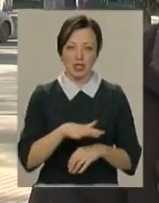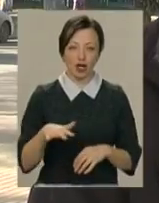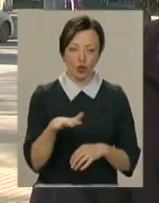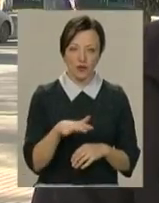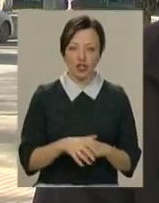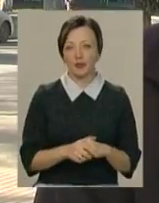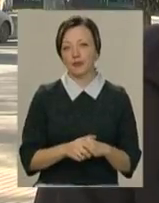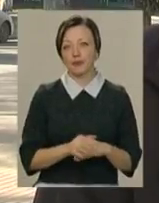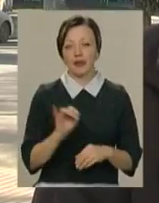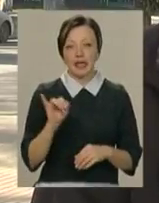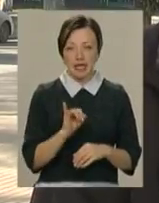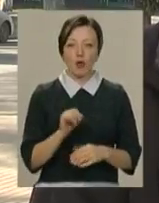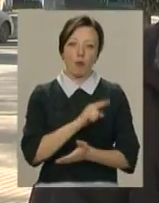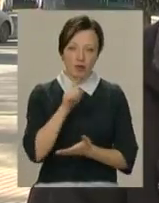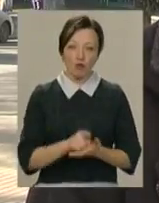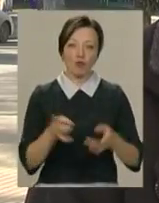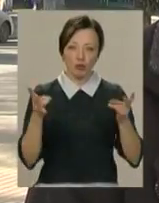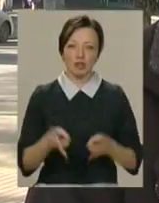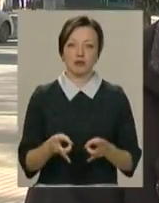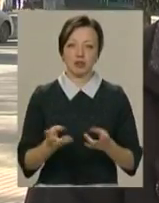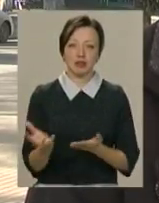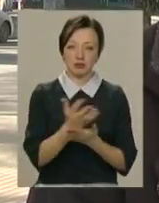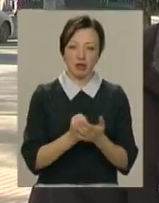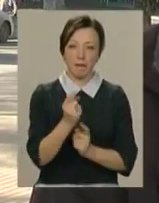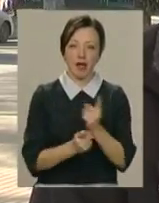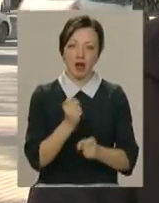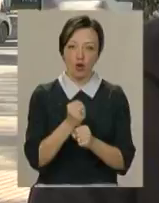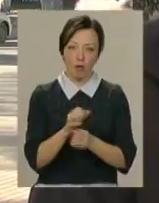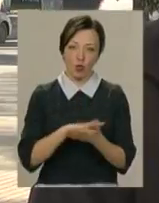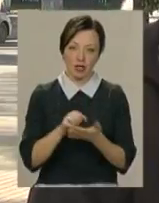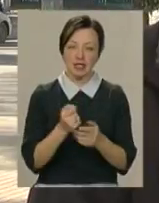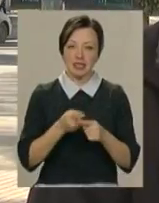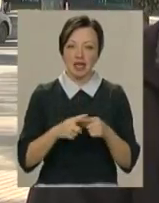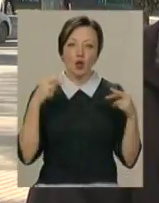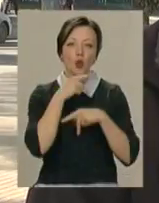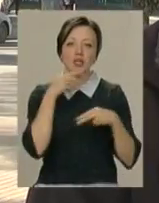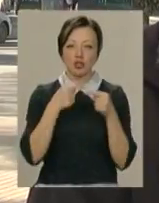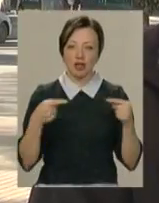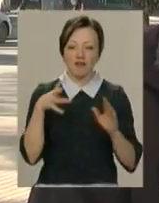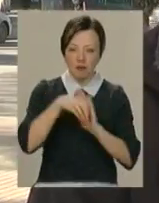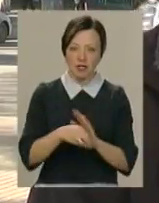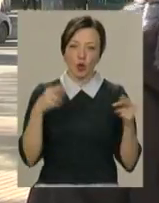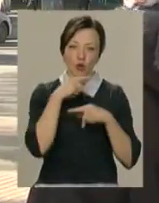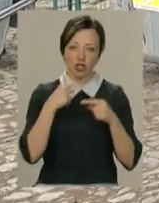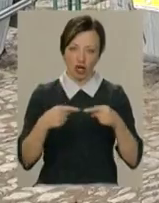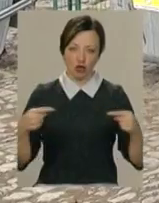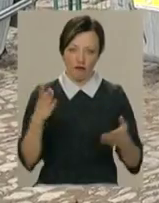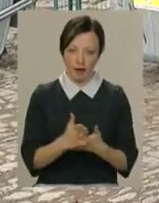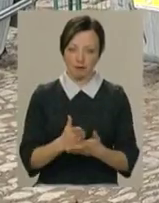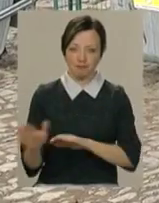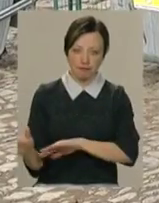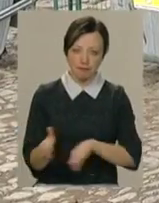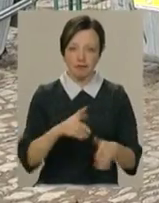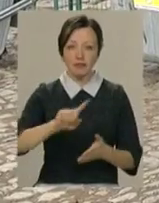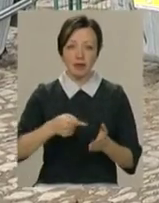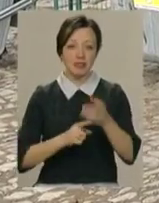середовища, і з ним обов'язково потрібно збір, переробка, утилізація. Це токсичні речовини, там є вміст токсичних речовин. У міській раді